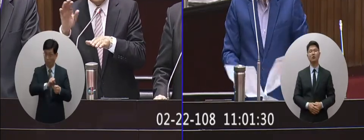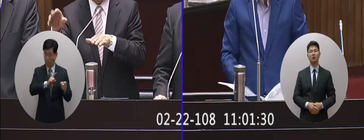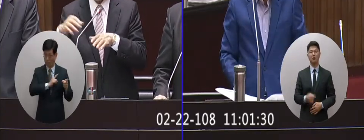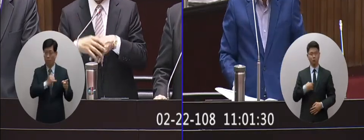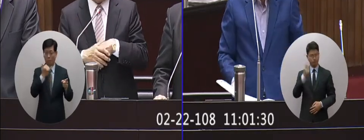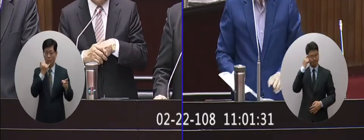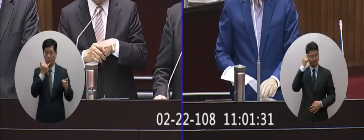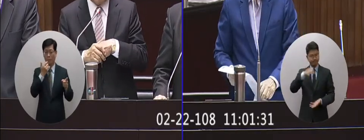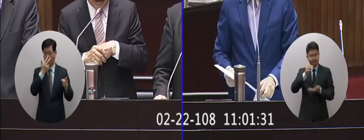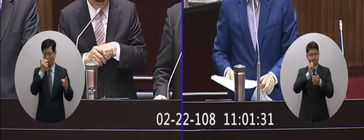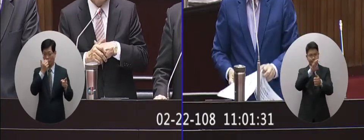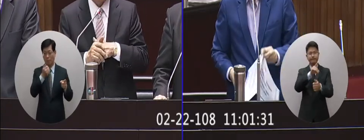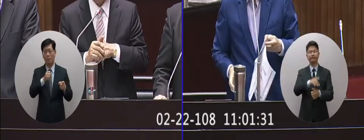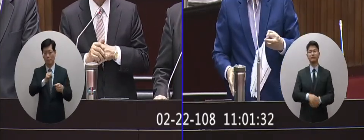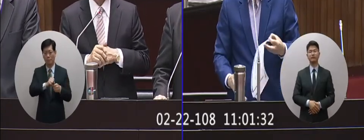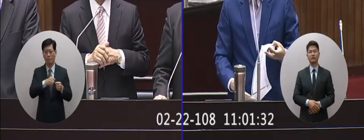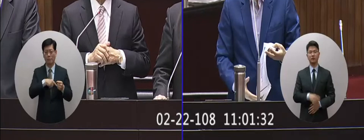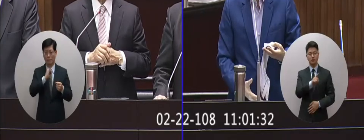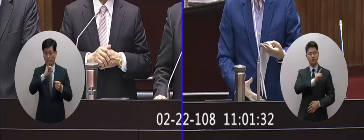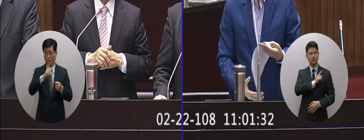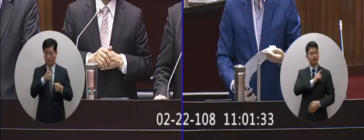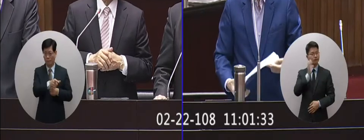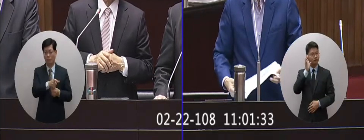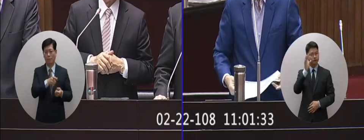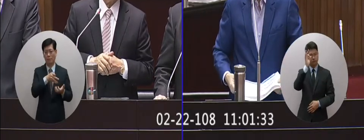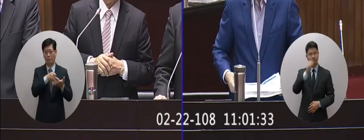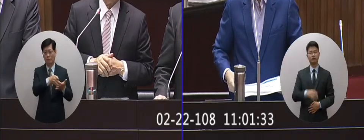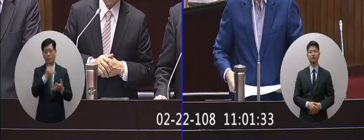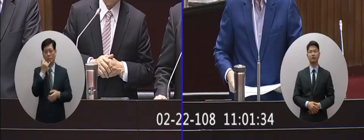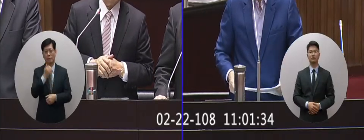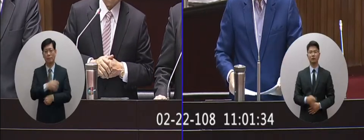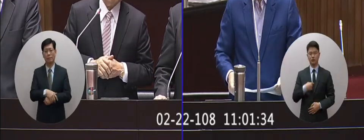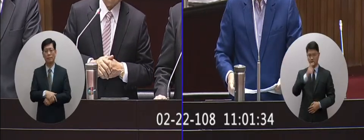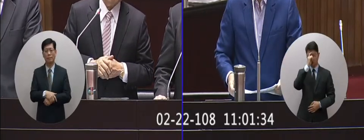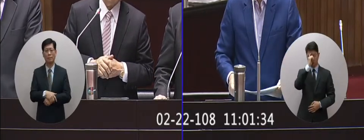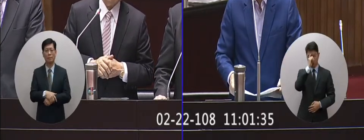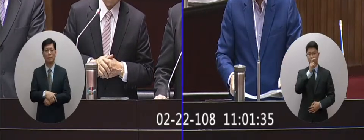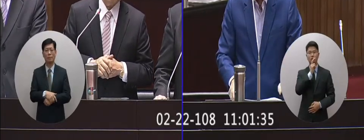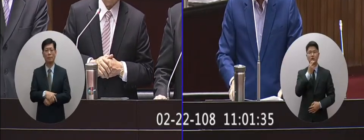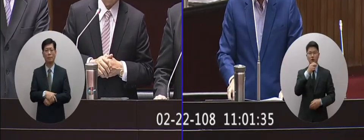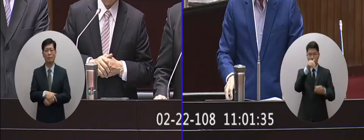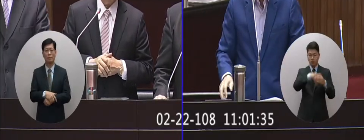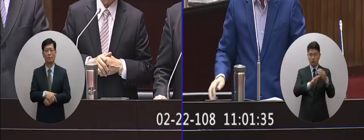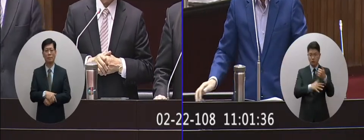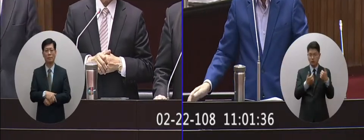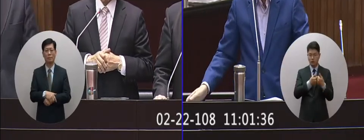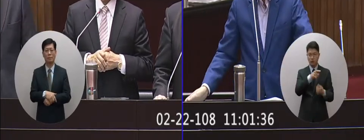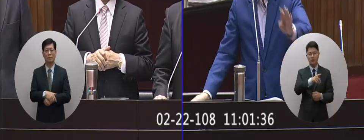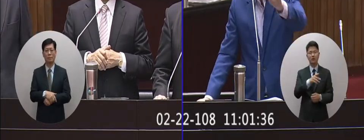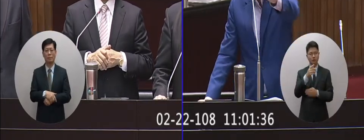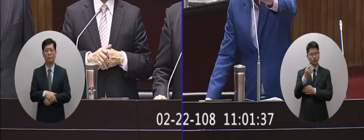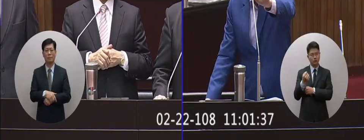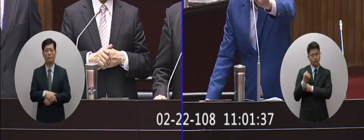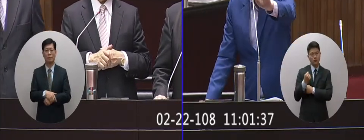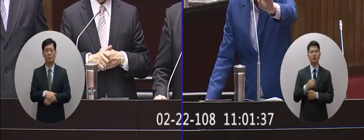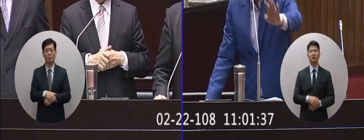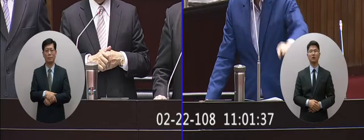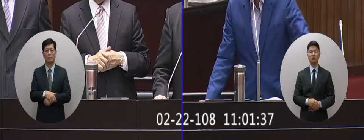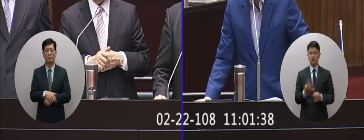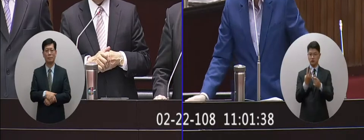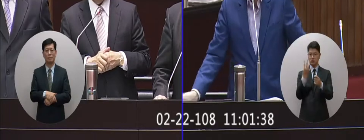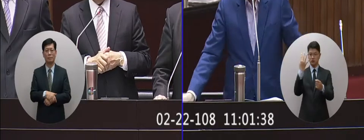增加电子联署。 院长，我出一个主意给你啊，也希望中选会用功一点的哈。